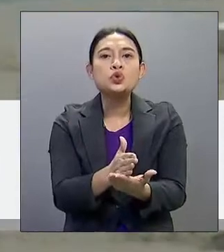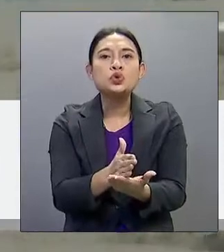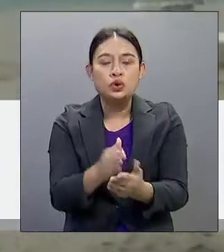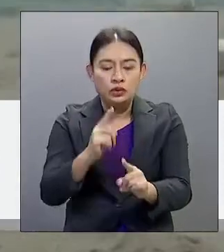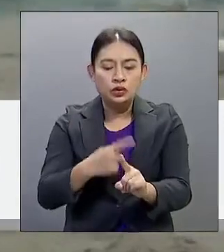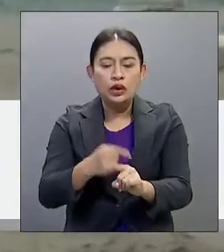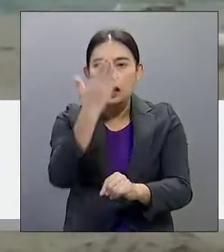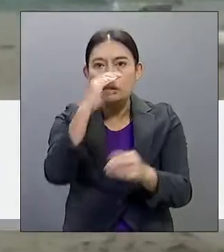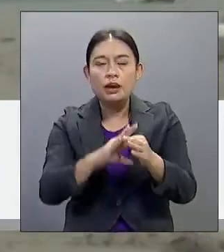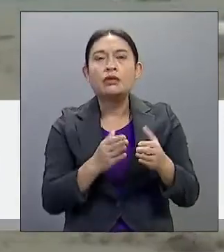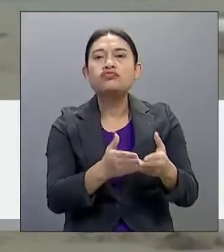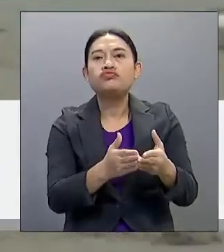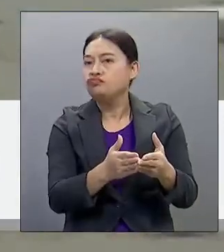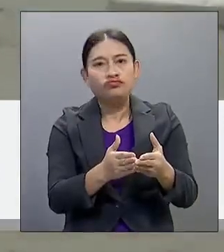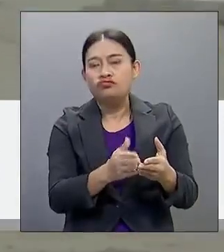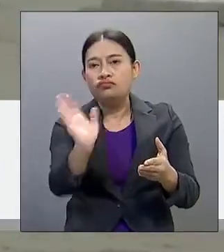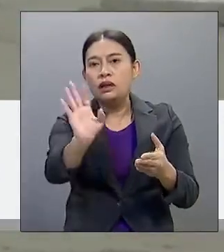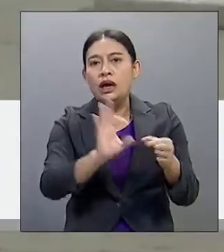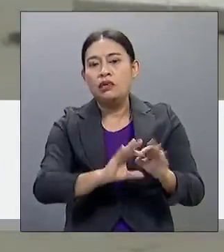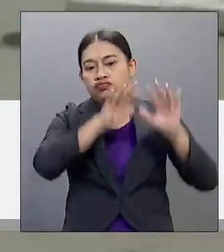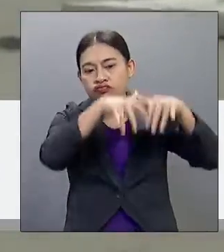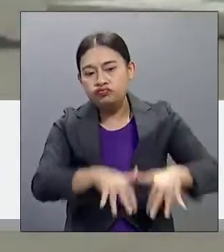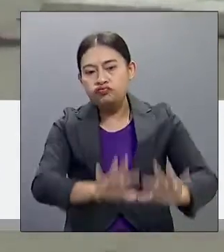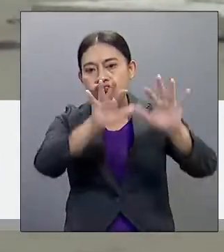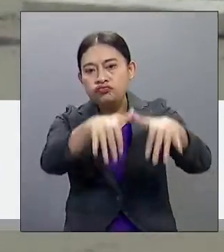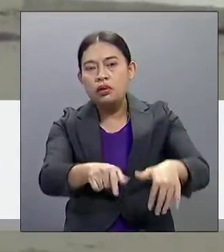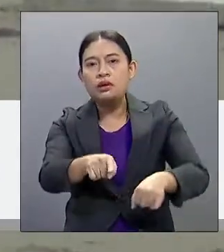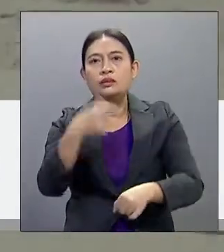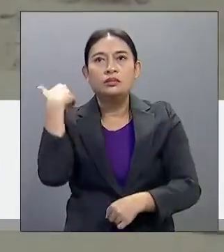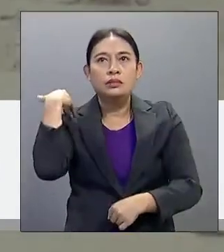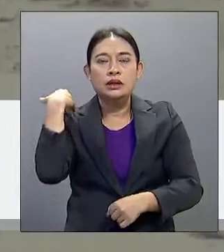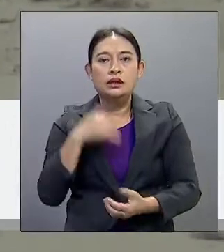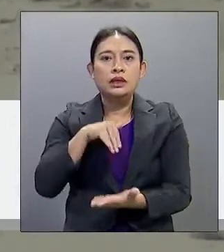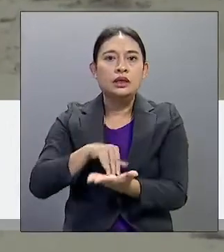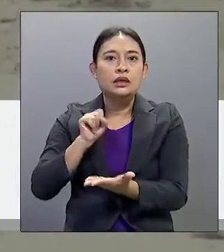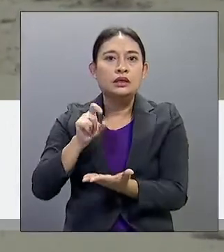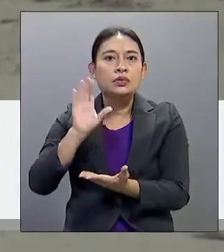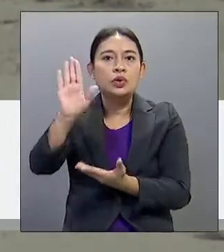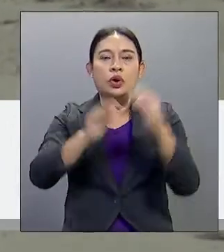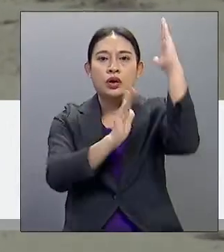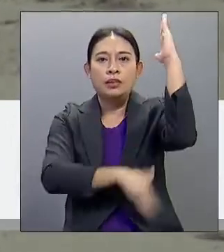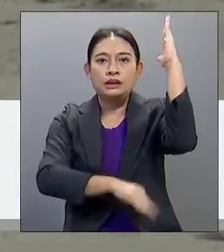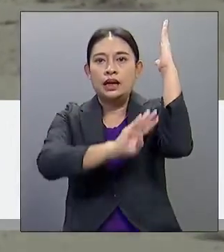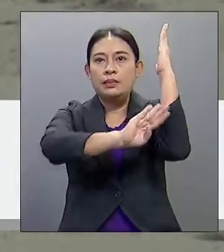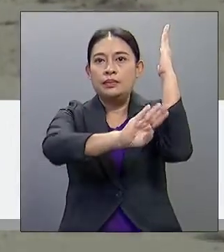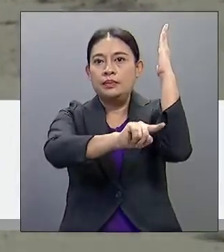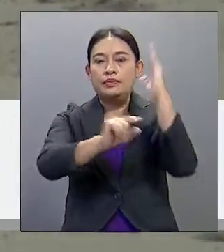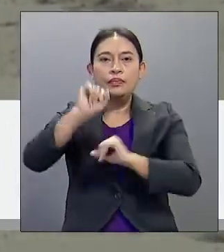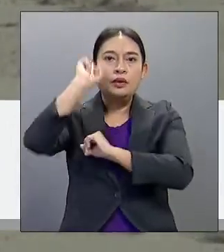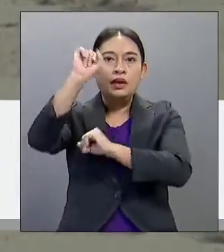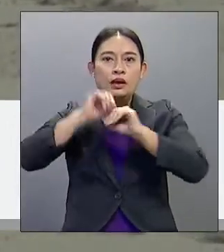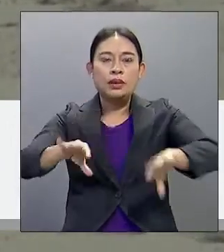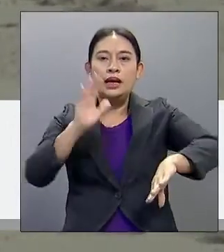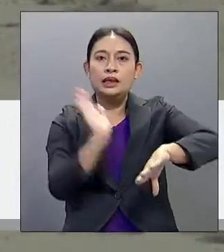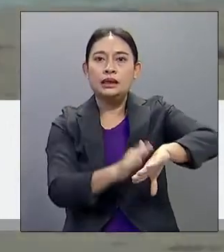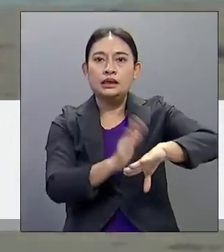นี้เนื่องจากคลื่นลมในอ่าวไทยค่อนข้างแรงครับทางศูนย์อุตุนิยมวิทยาภาคใต้ฝั่งตะวันออกได้ออกประกาศเตือนร่องมร